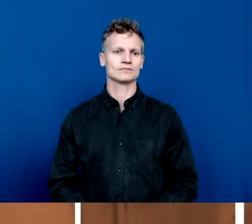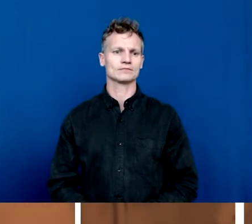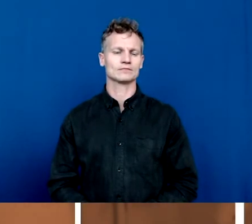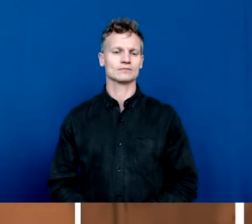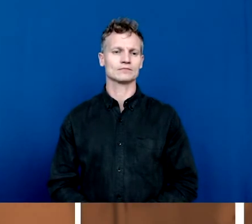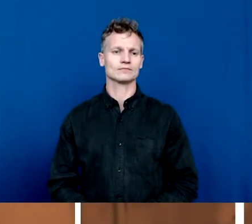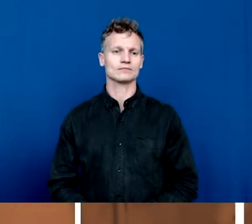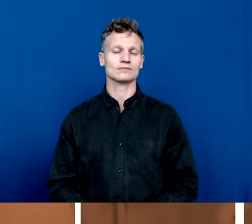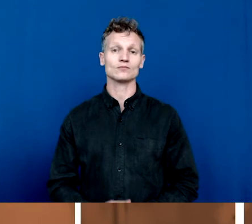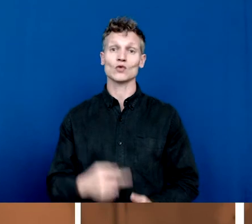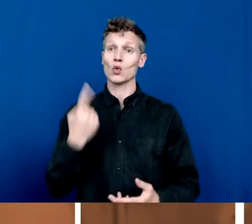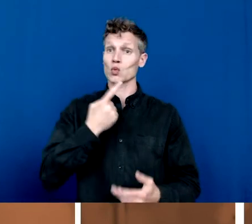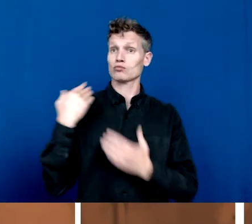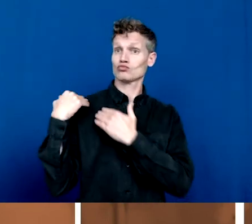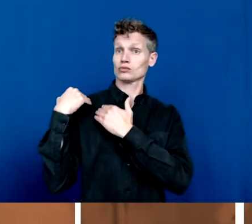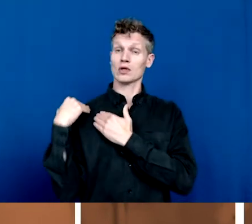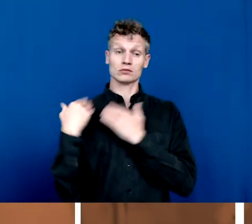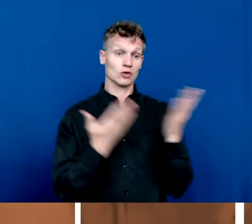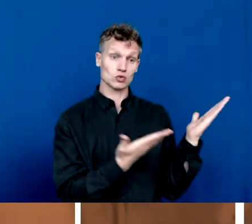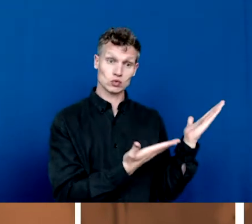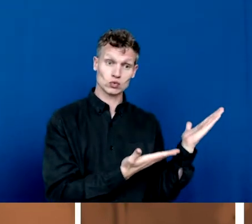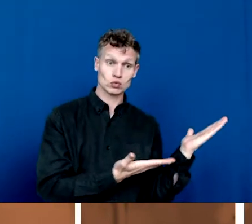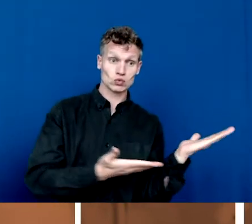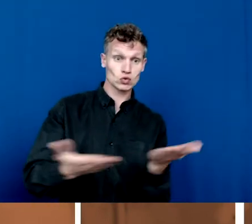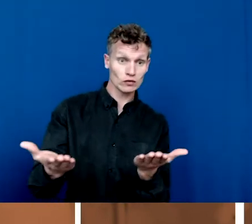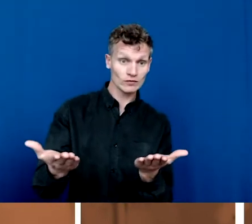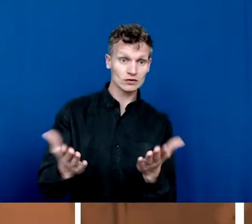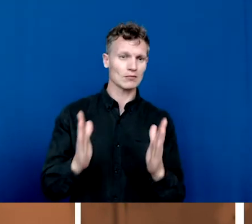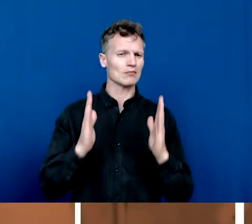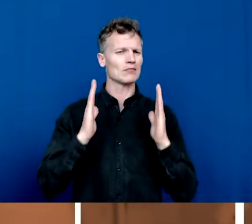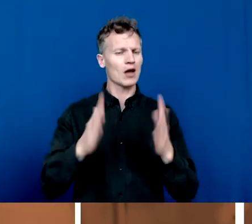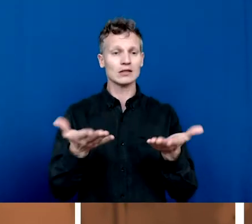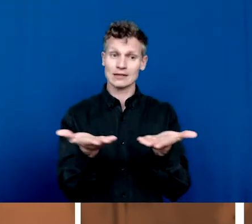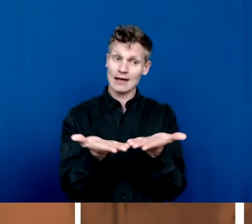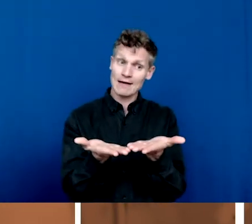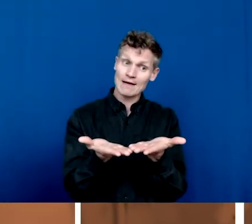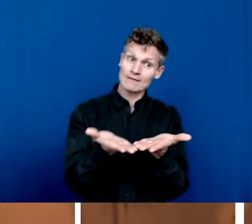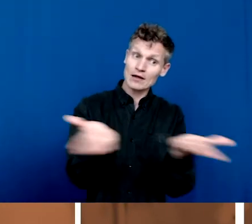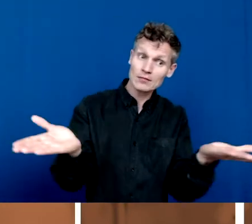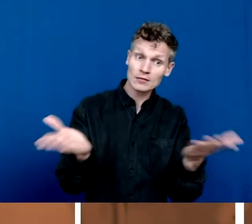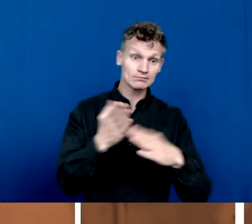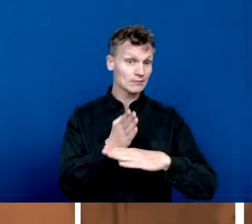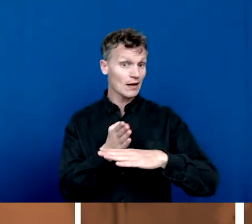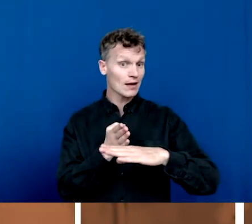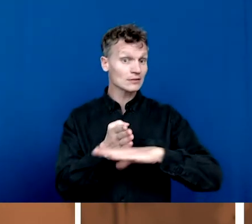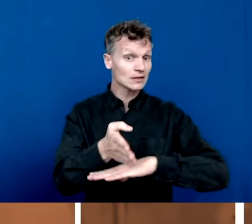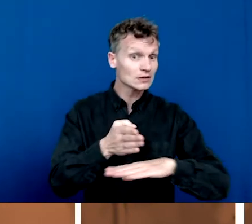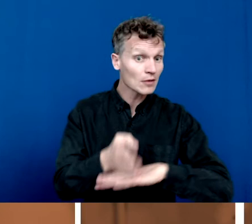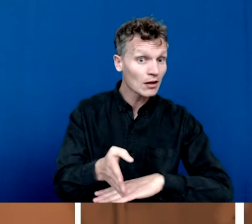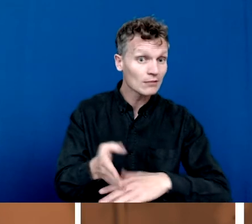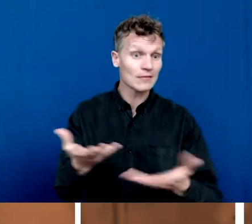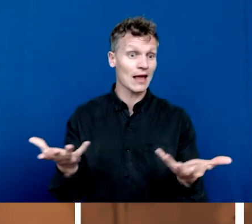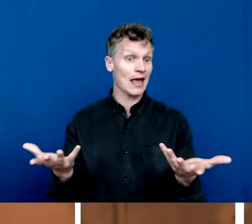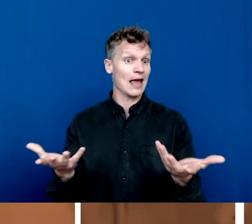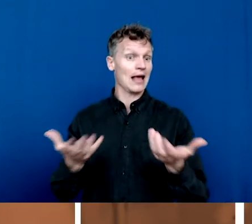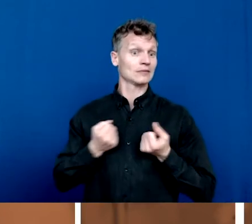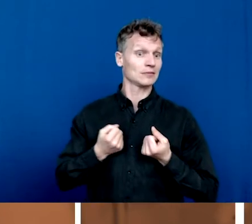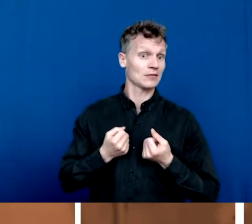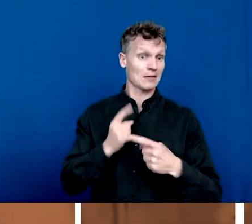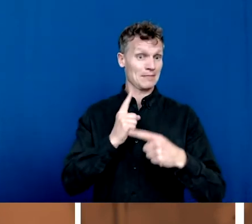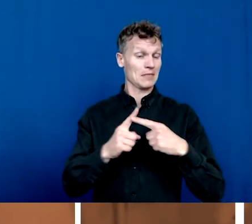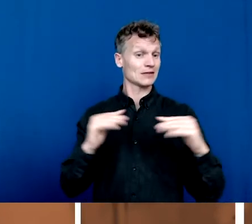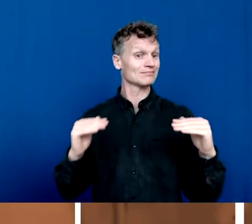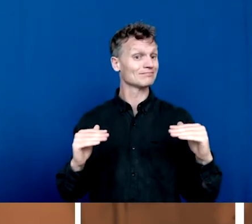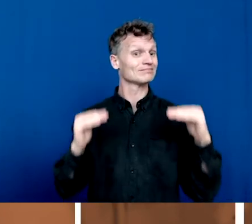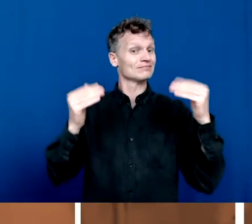Les prestataires de services doivent adopter une approche de disponibilité, accessibilité, acceptabilité